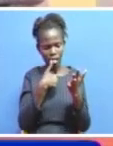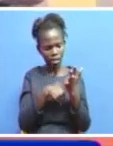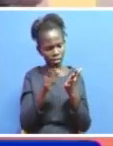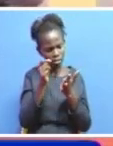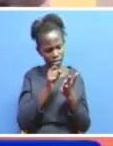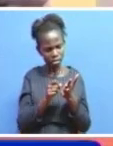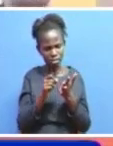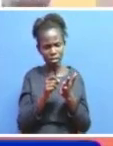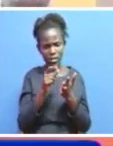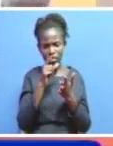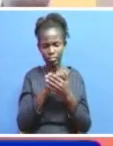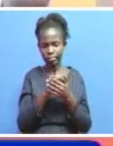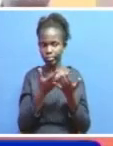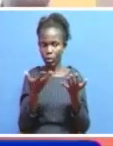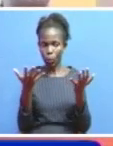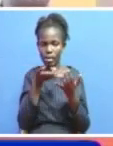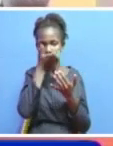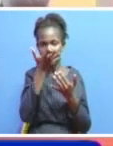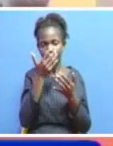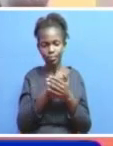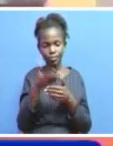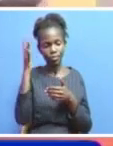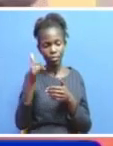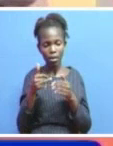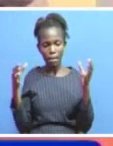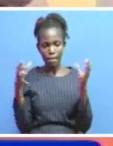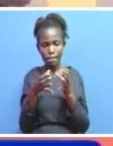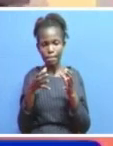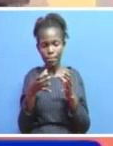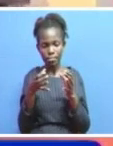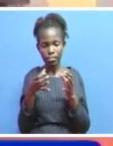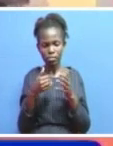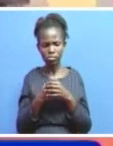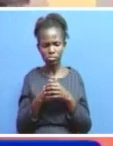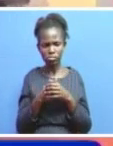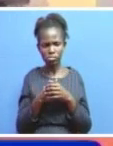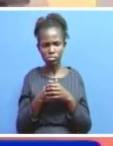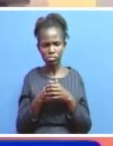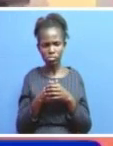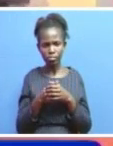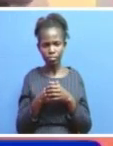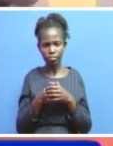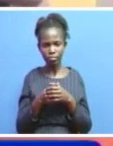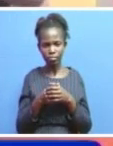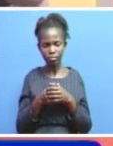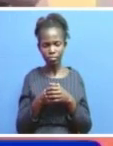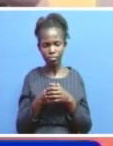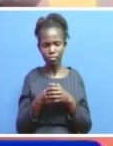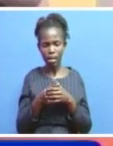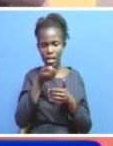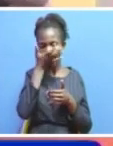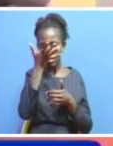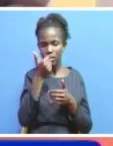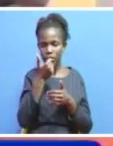waipa a musungia a igwa kiyama ke copy kaikya with yoni ke kero cc nokuona a musungia